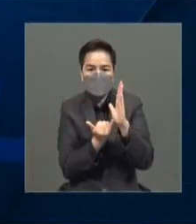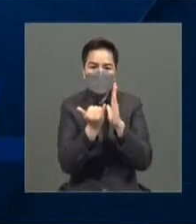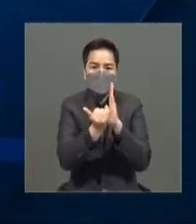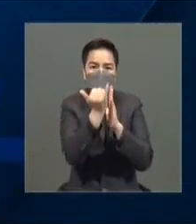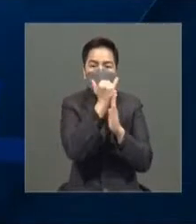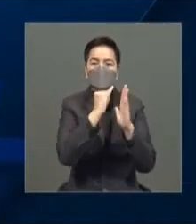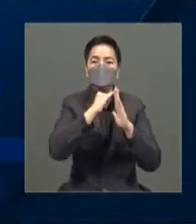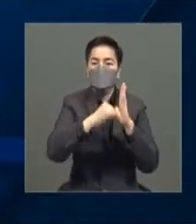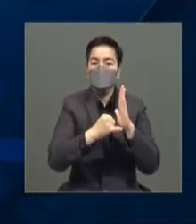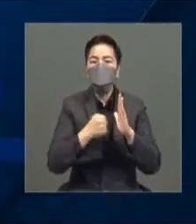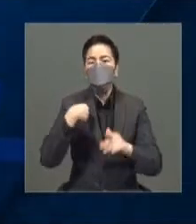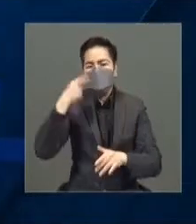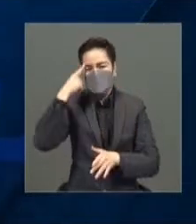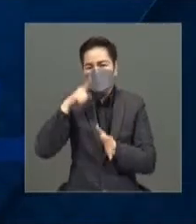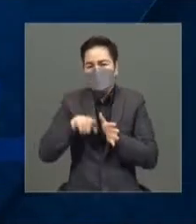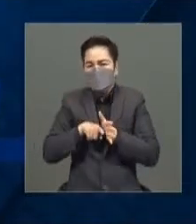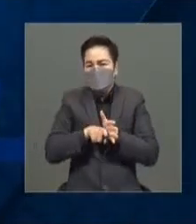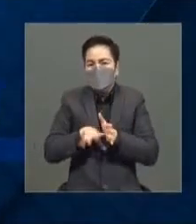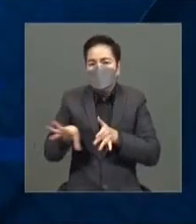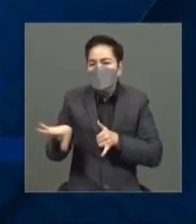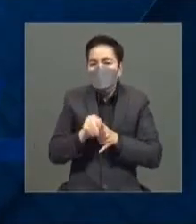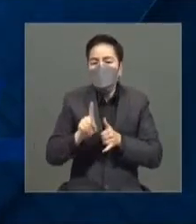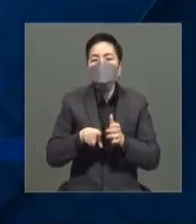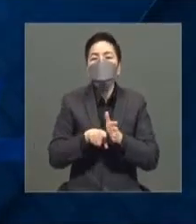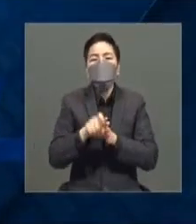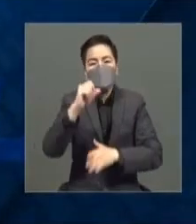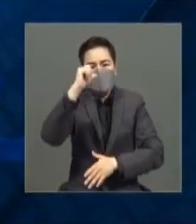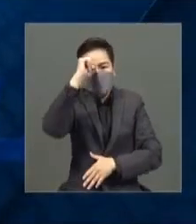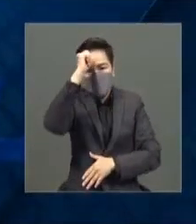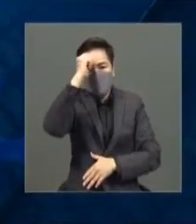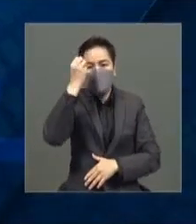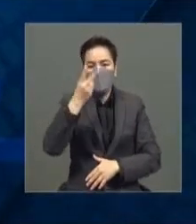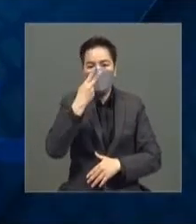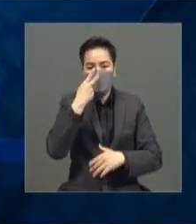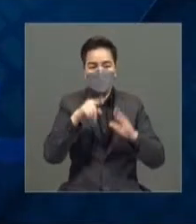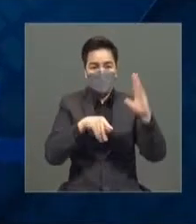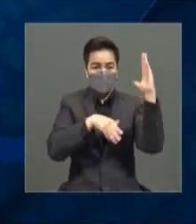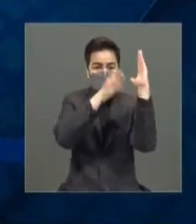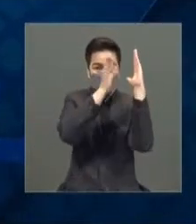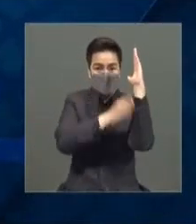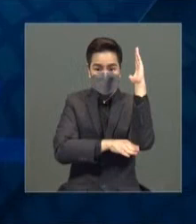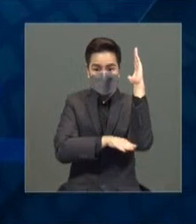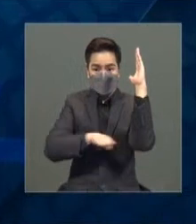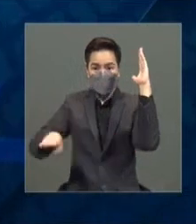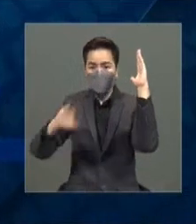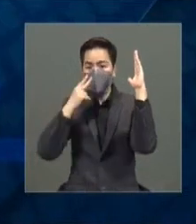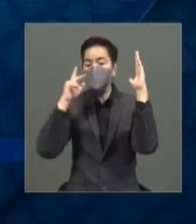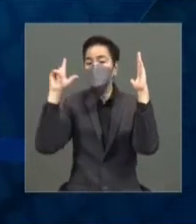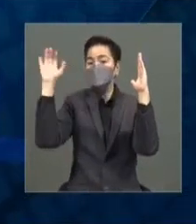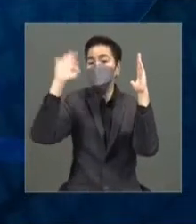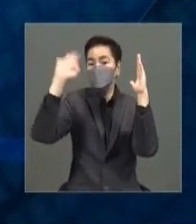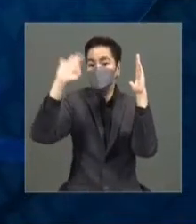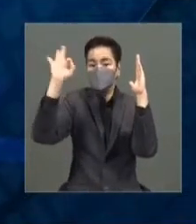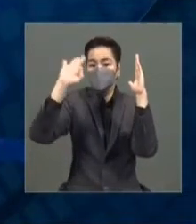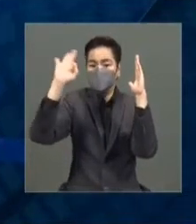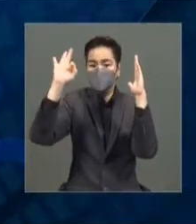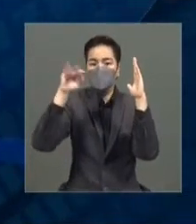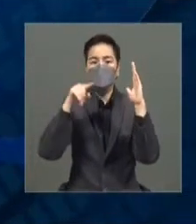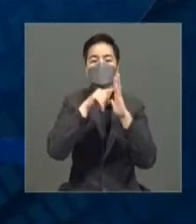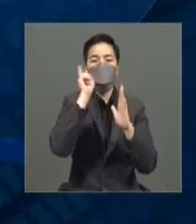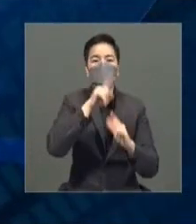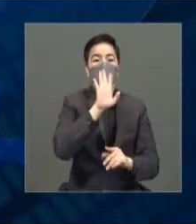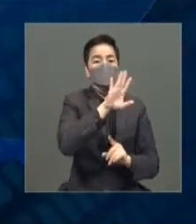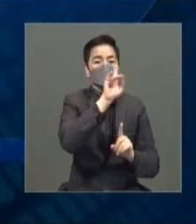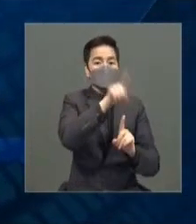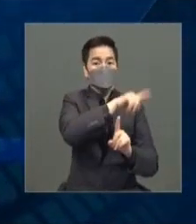นี่ยก็จะเป็นสายพันธุ์เดลต้าส่วนหนึ่งด้วยเช่นกันเส้นกราฟนี่แสดงให้เห็นสีฟ้านะคะเป็นสายพันธุ์อัลฟ